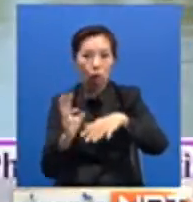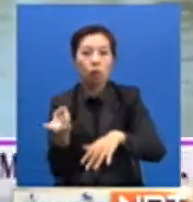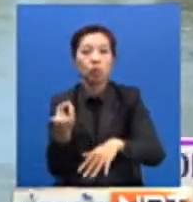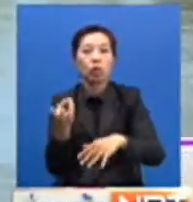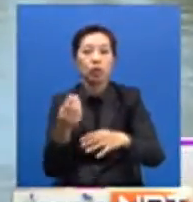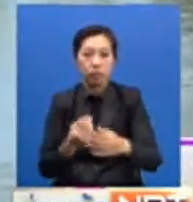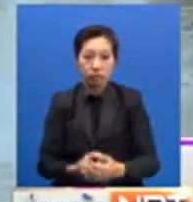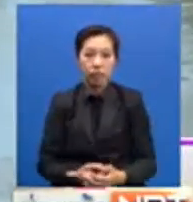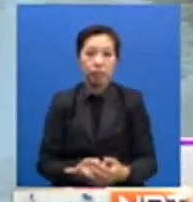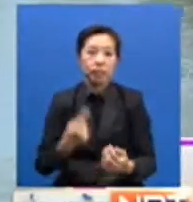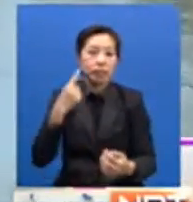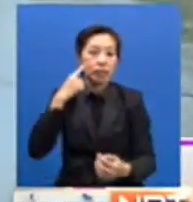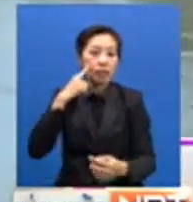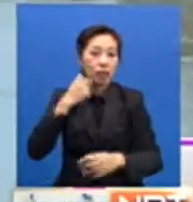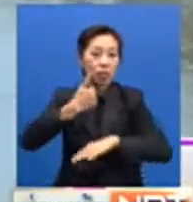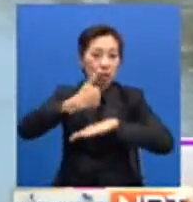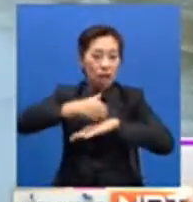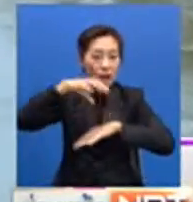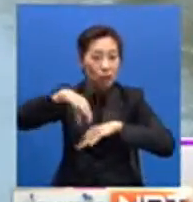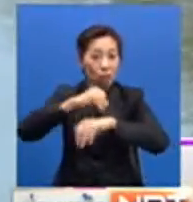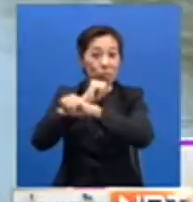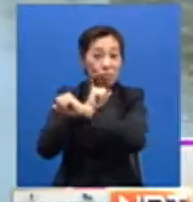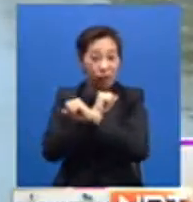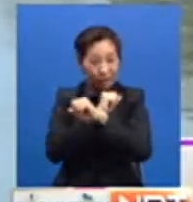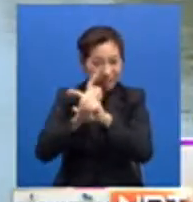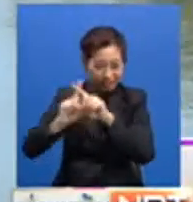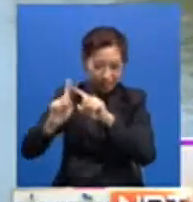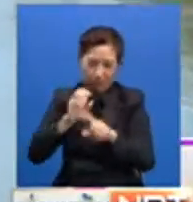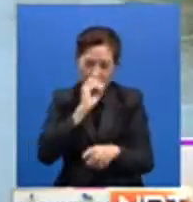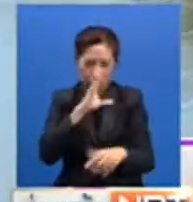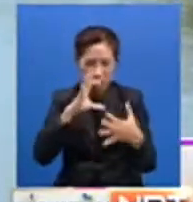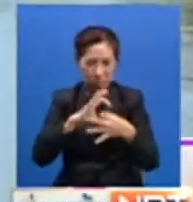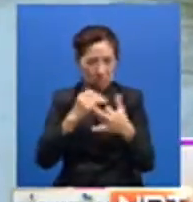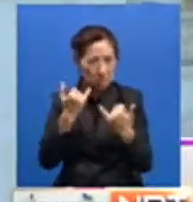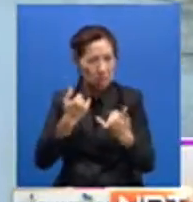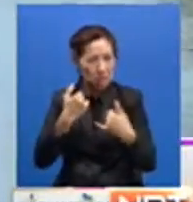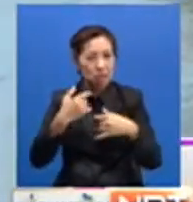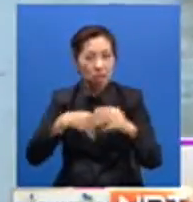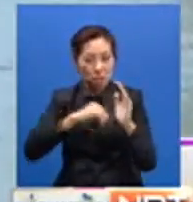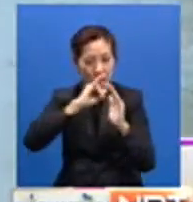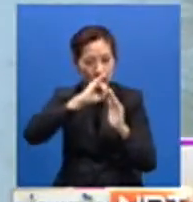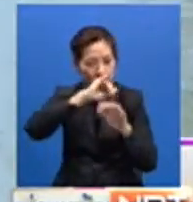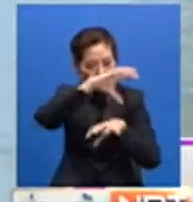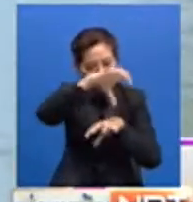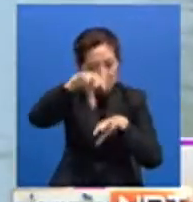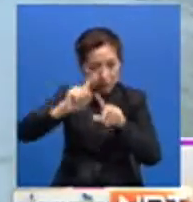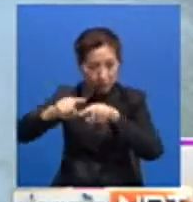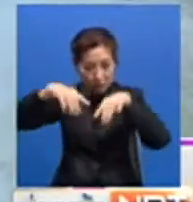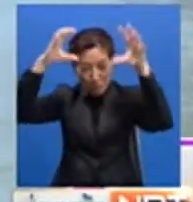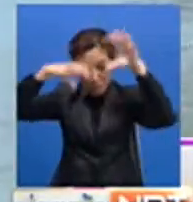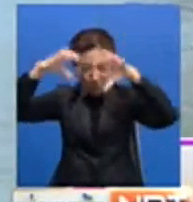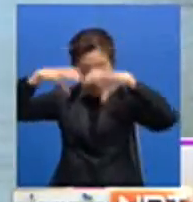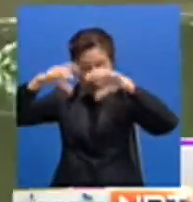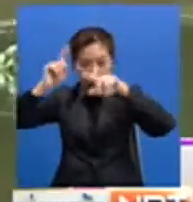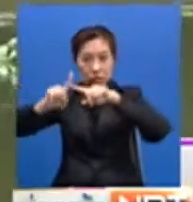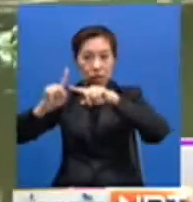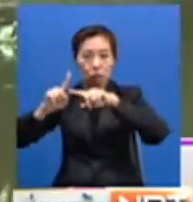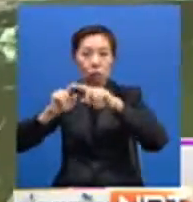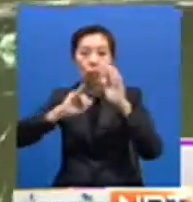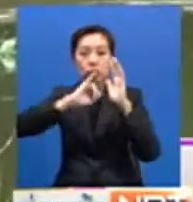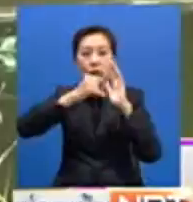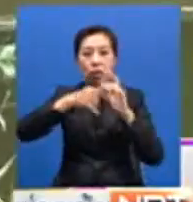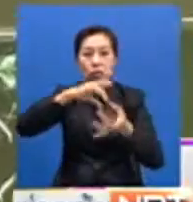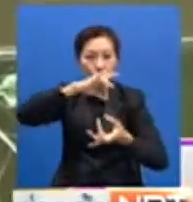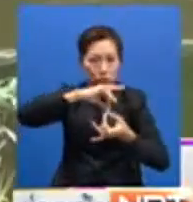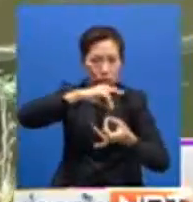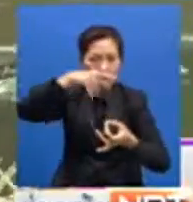กลมป้องกแลบัเทาสาธรณภัยเปิดเผยว่า ภาวาฝนตกหนกต่อเนื่องในหลายพ้นที่ส่งผลให้ขณะนี้ 3 จงหวด คือ